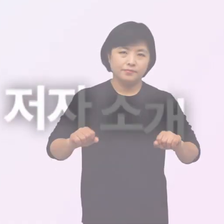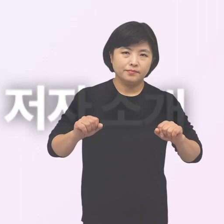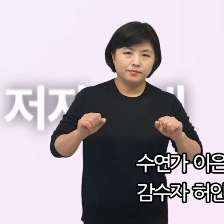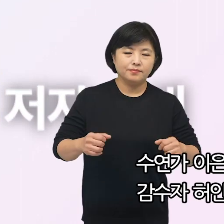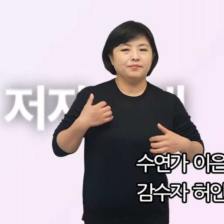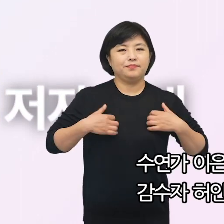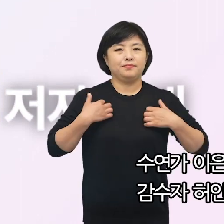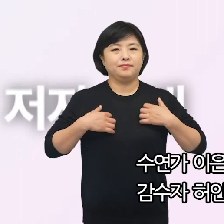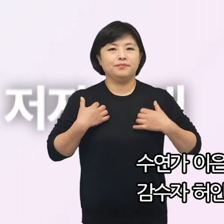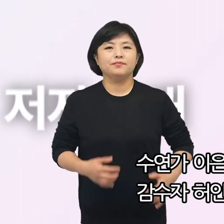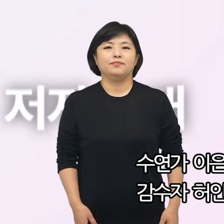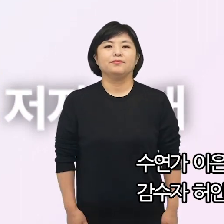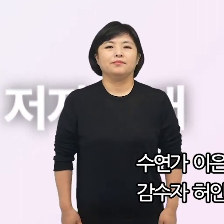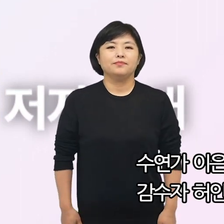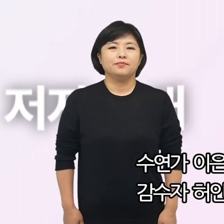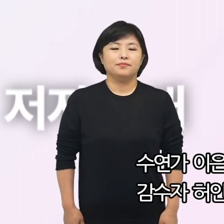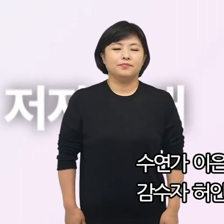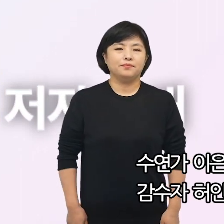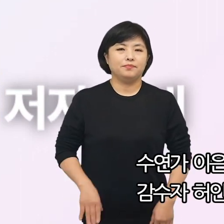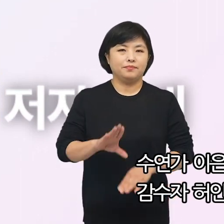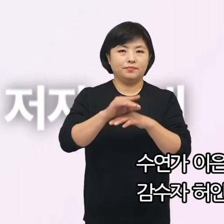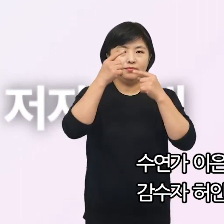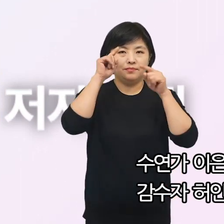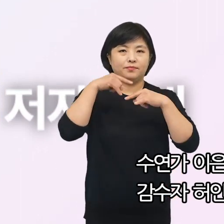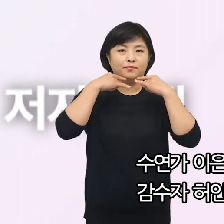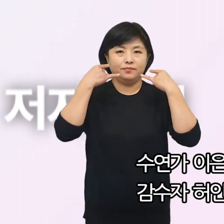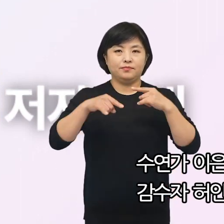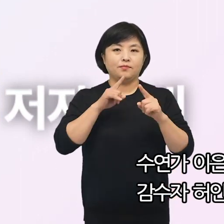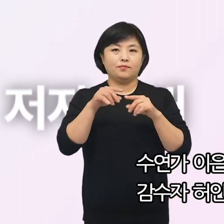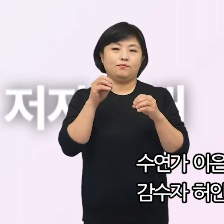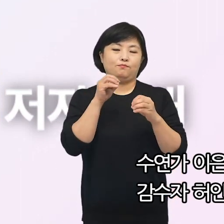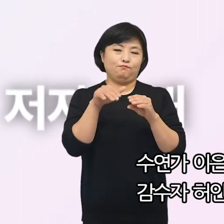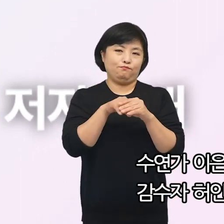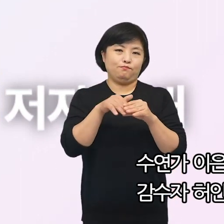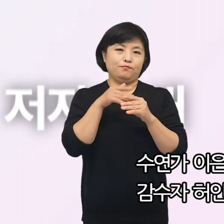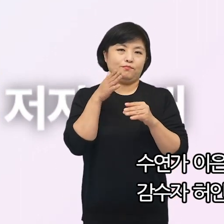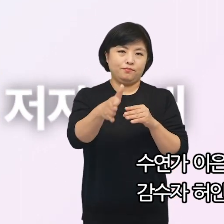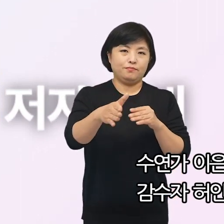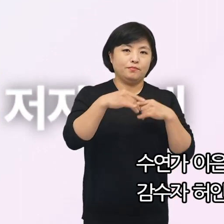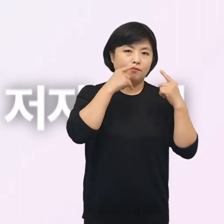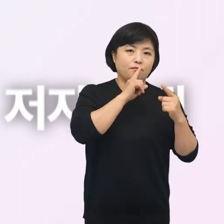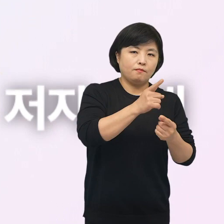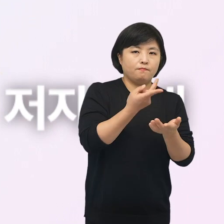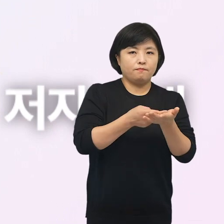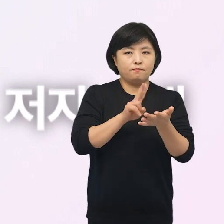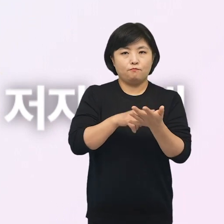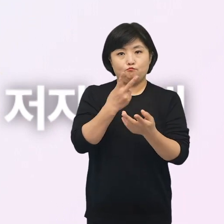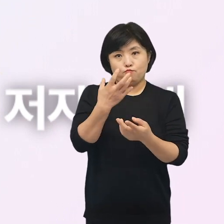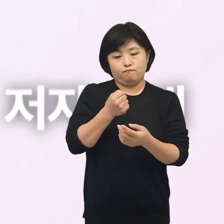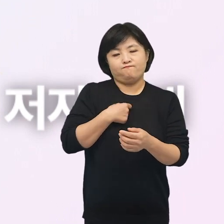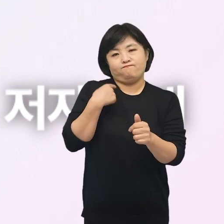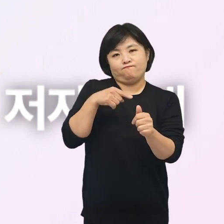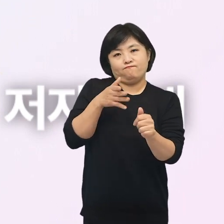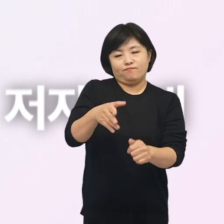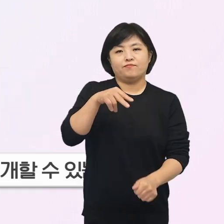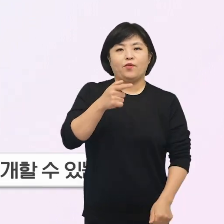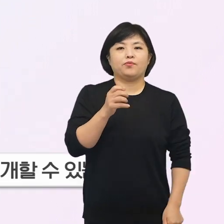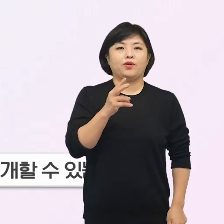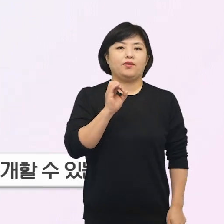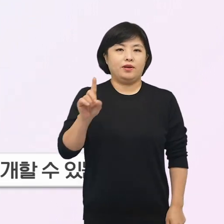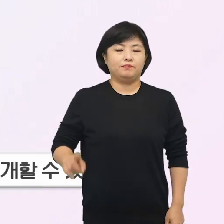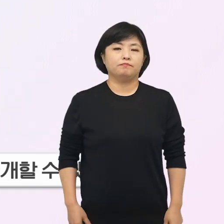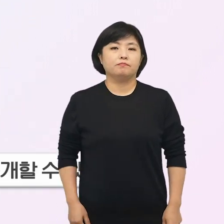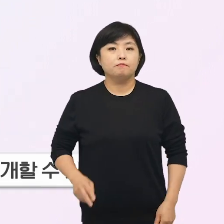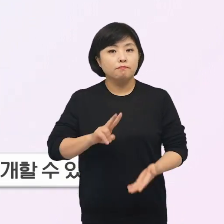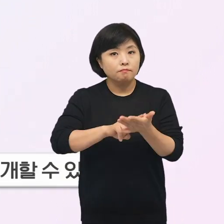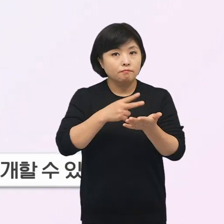네, 안녕하세요. 반갑습니다. 방송대 프랑스 언어문화학과에서 프랑스어와 번역을 가르치는 선영아라고 합니다.